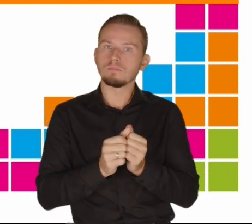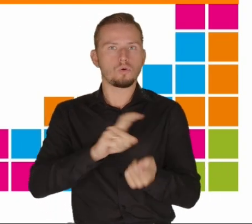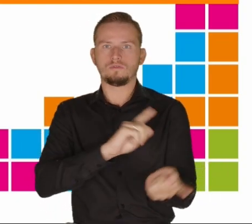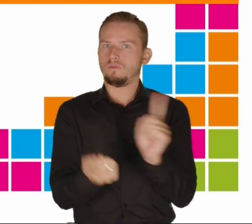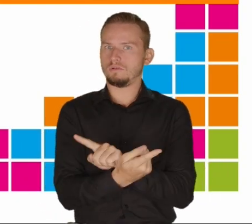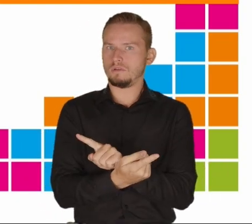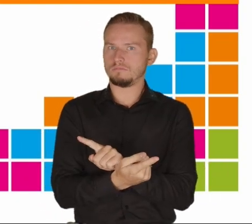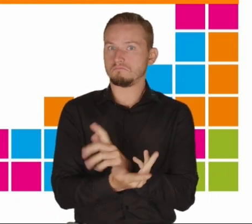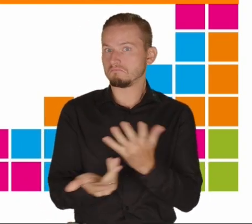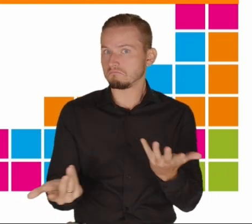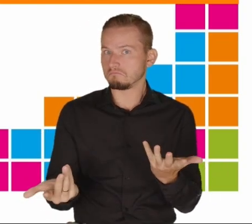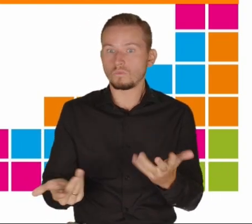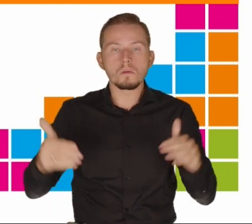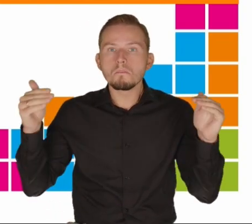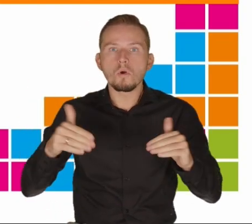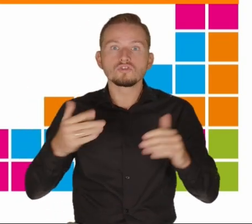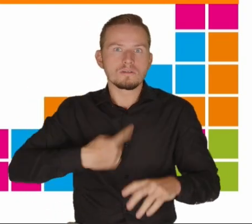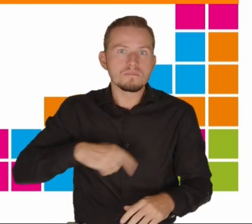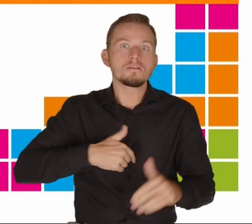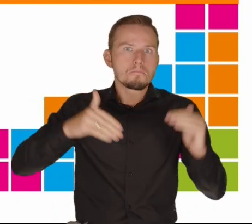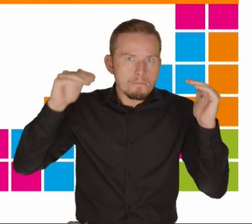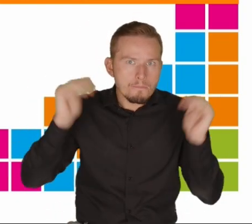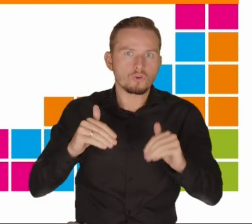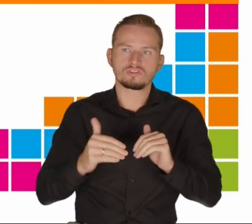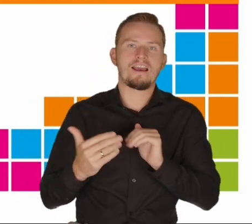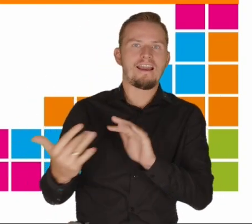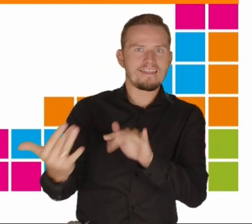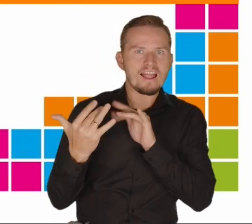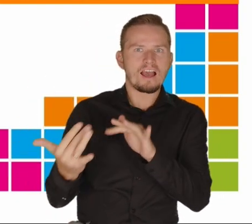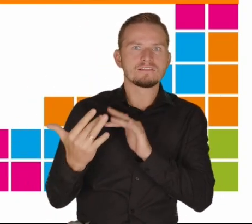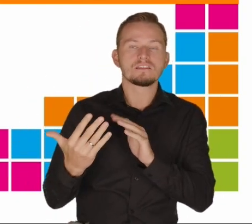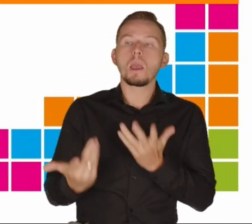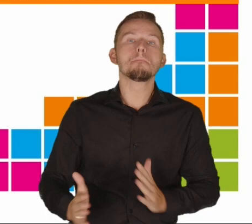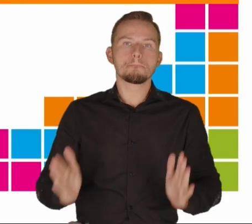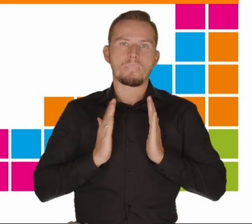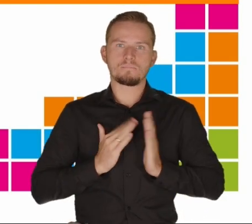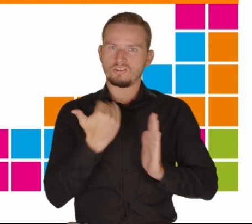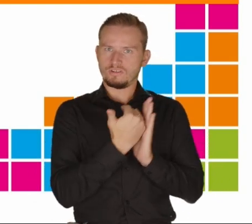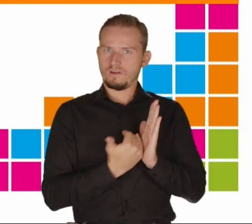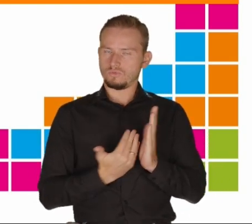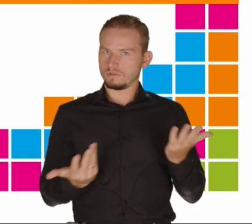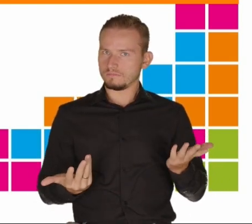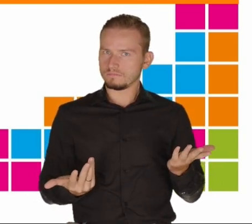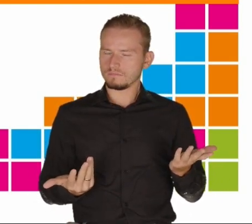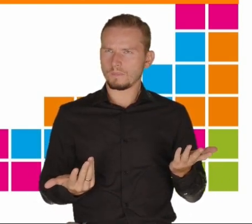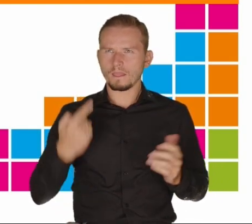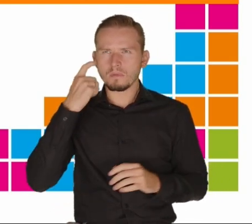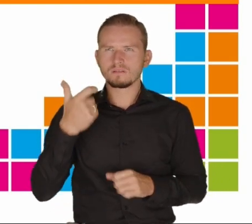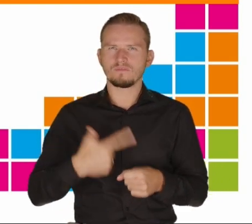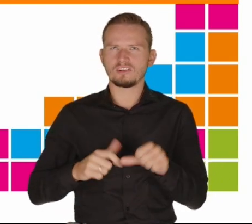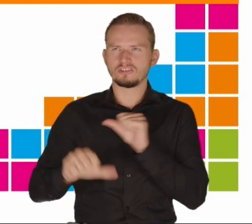możliwością wejścia w relacje w bezpiecznych warunkach. Ja pamiętam sprzed chyba 20